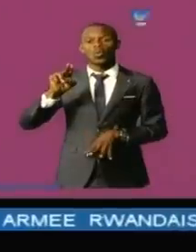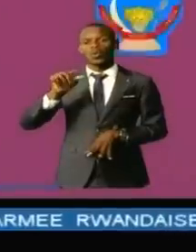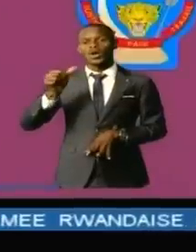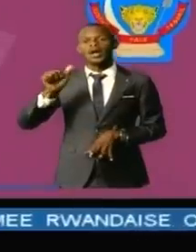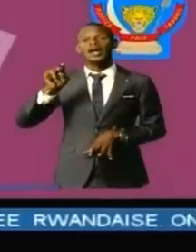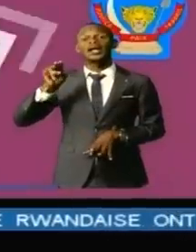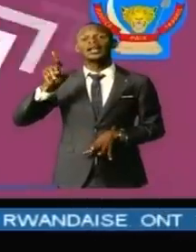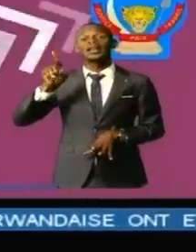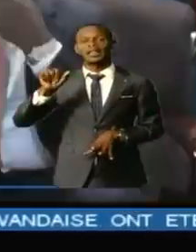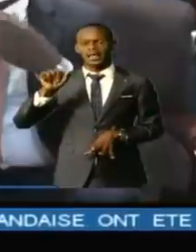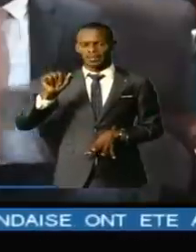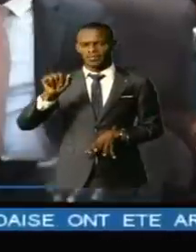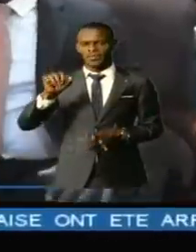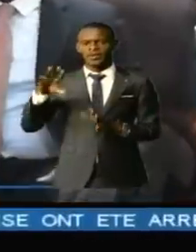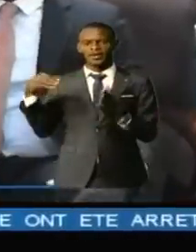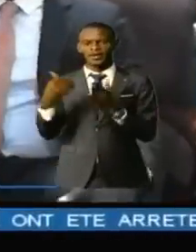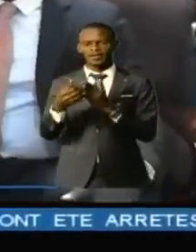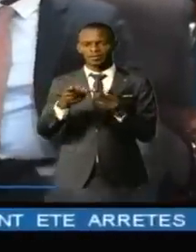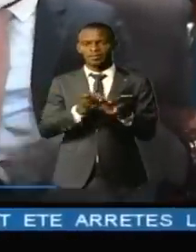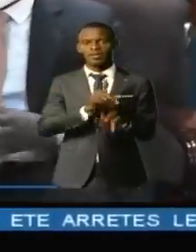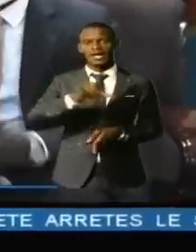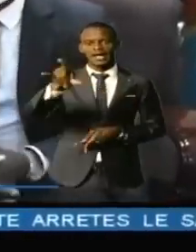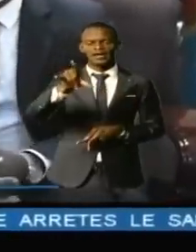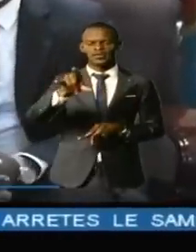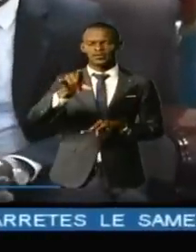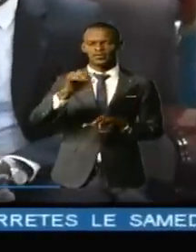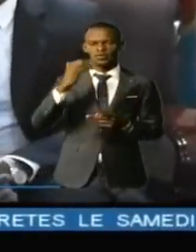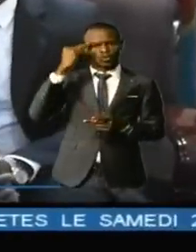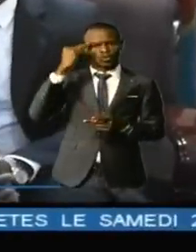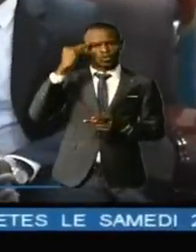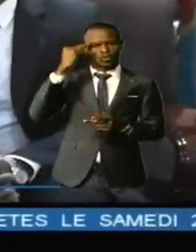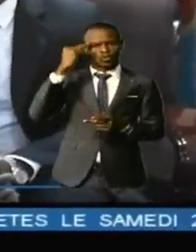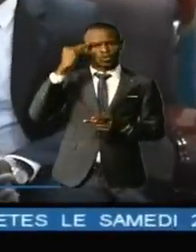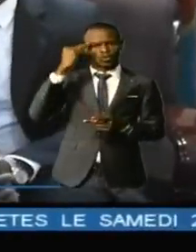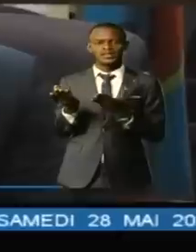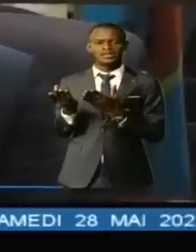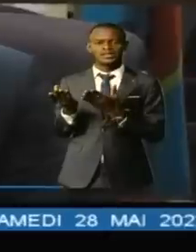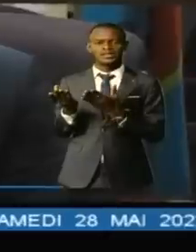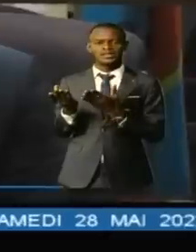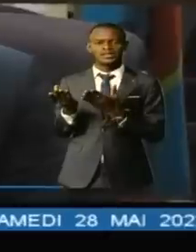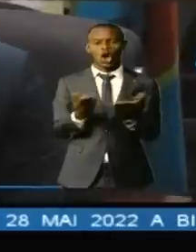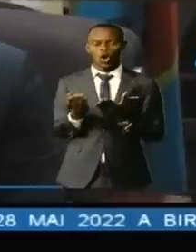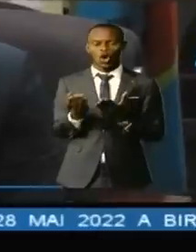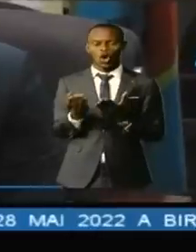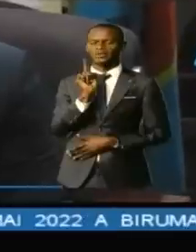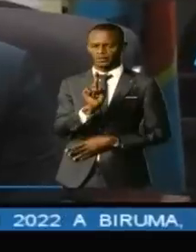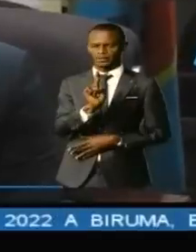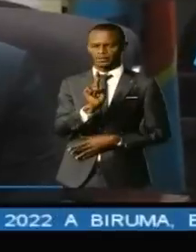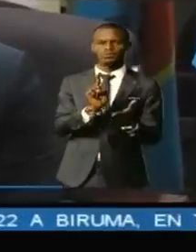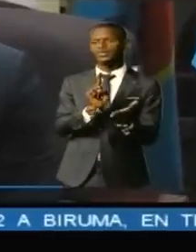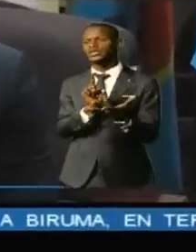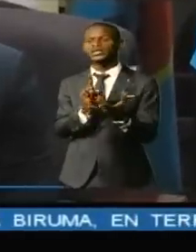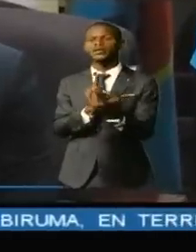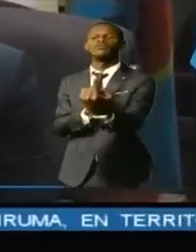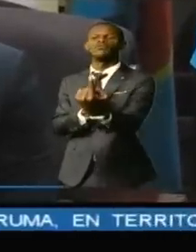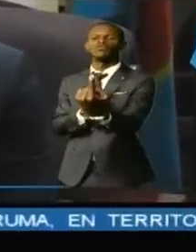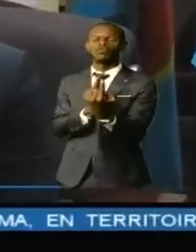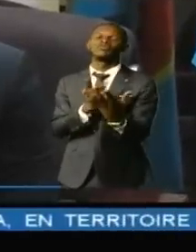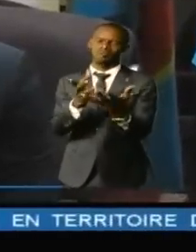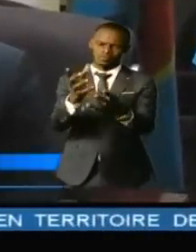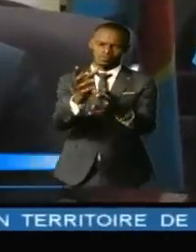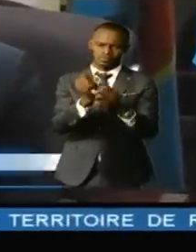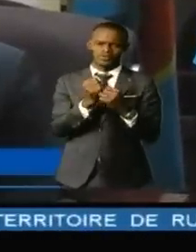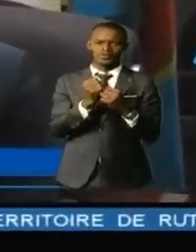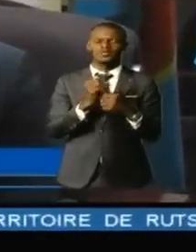Jean-Lucien Mboussa, était à l'aéroport pour accueillir ses hôtes. La République démocratique du Congo et l'Ouganda entretiennent